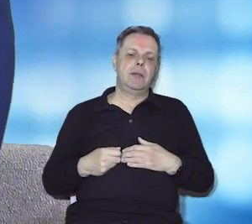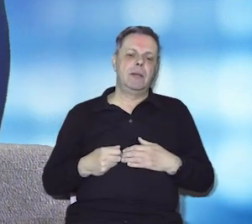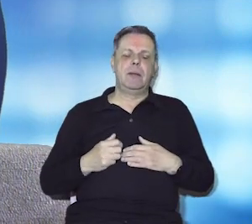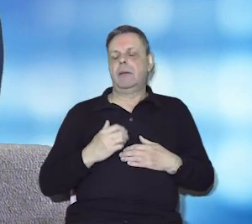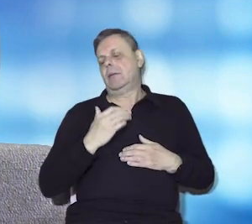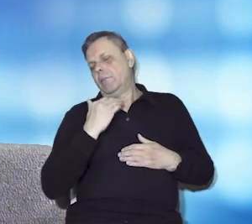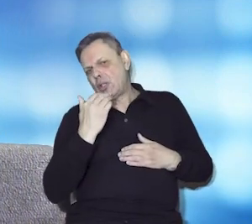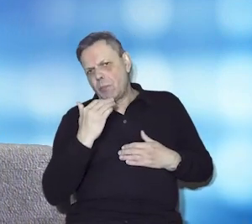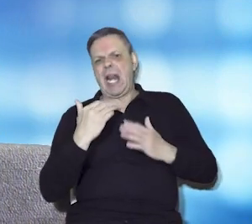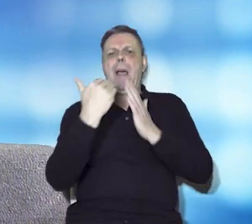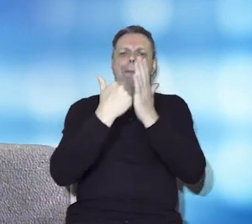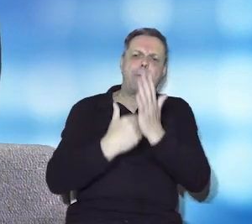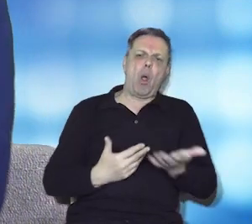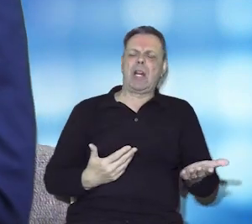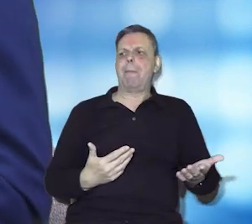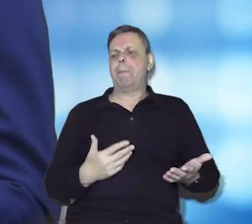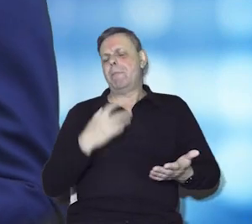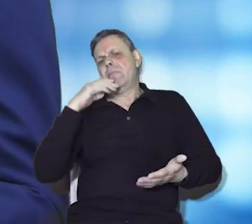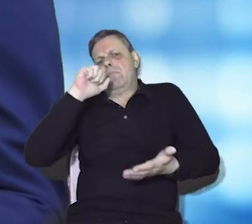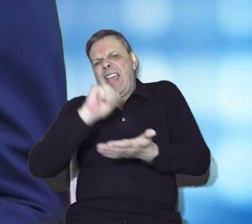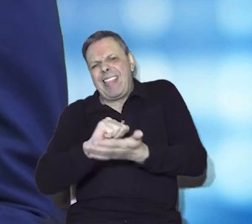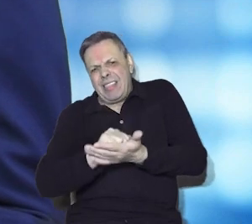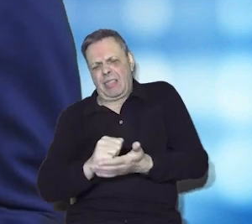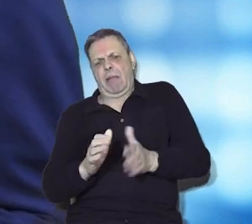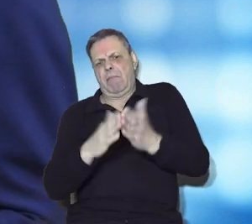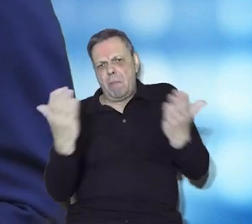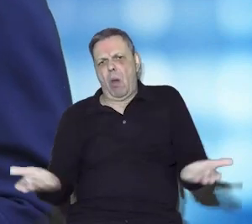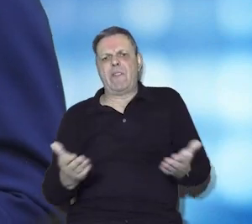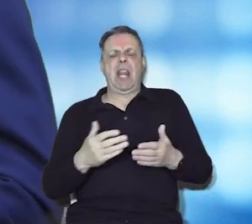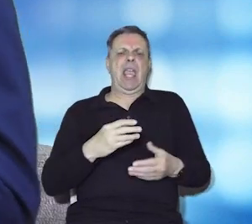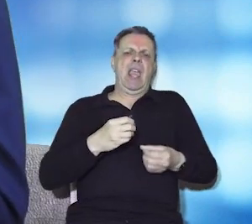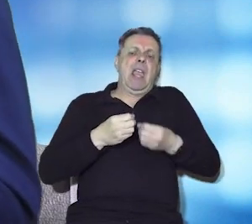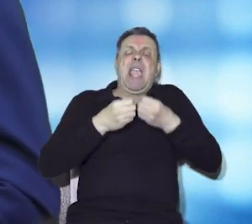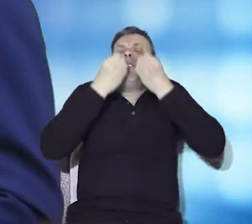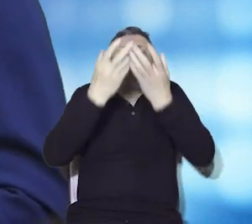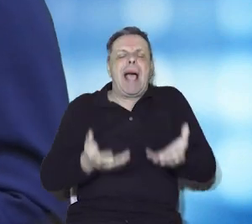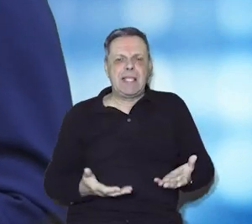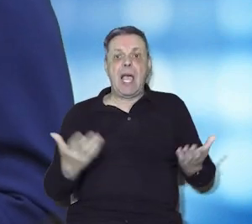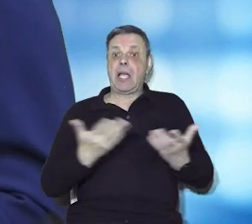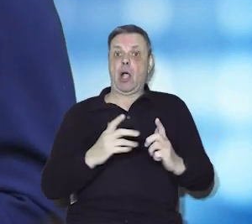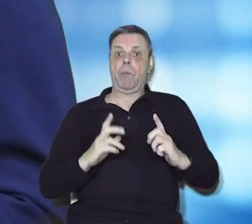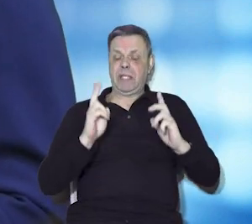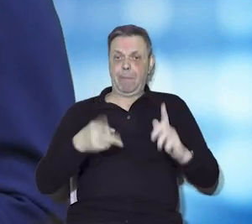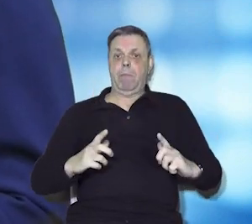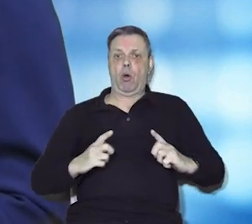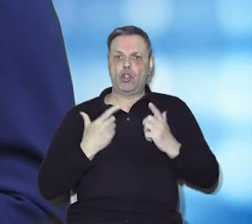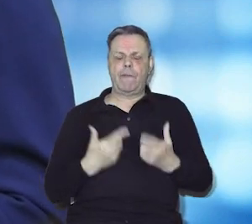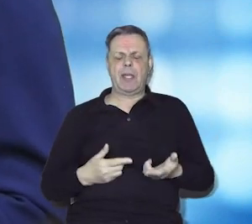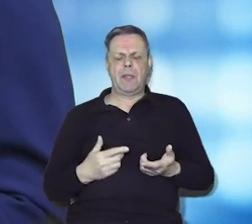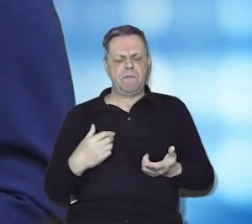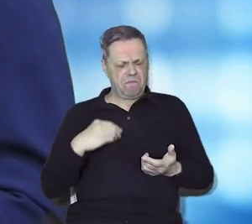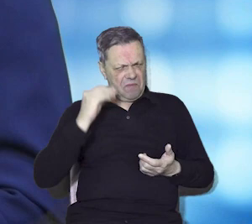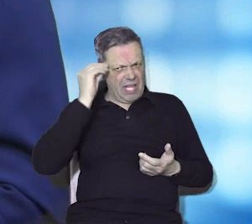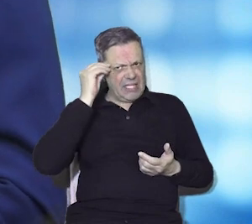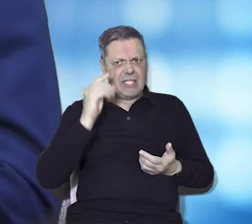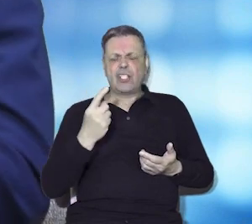program, bilo nešto kao tiskani mediji, bilo kao informaciju, da bi se živjelo. Sjećam se